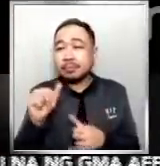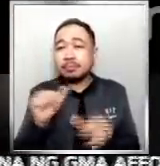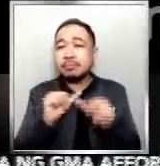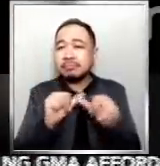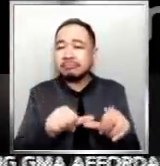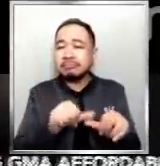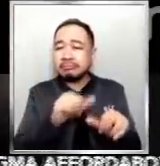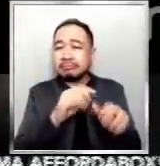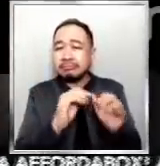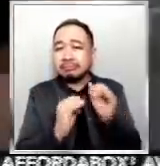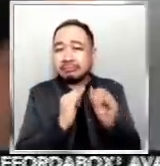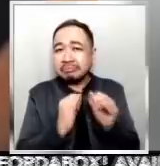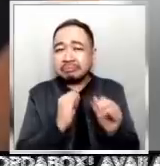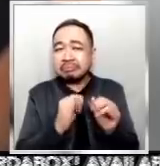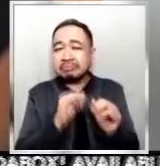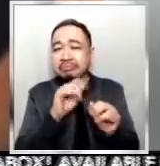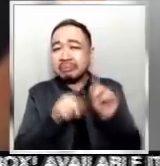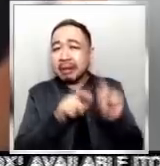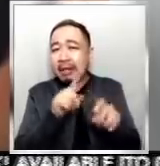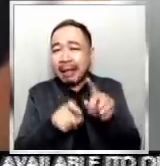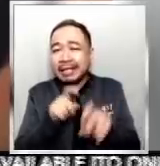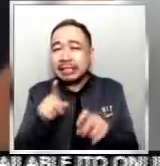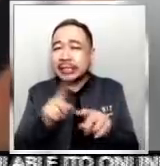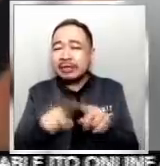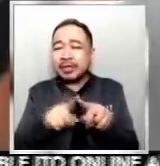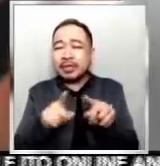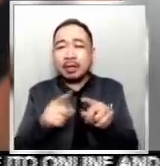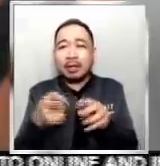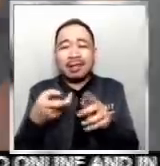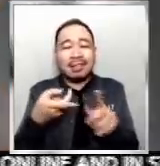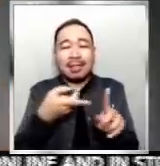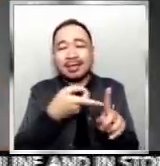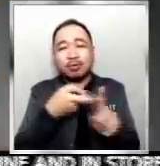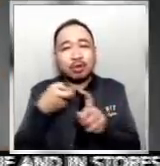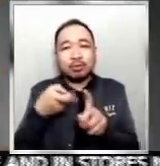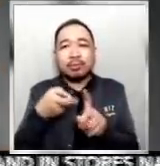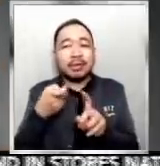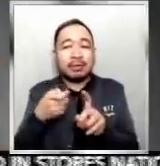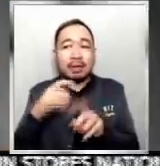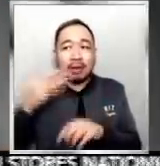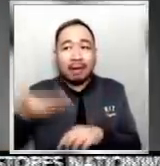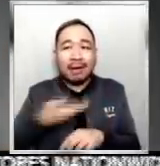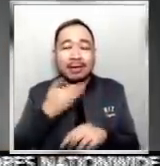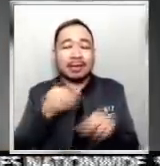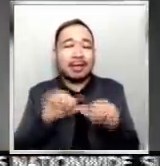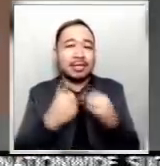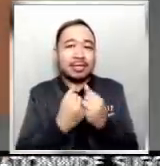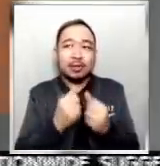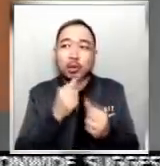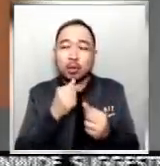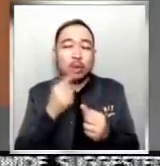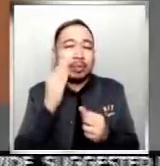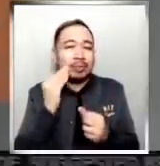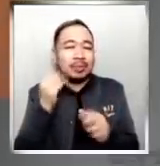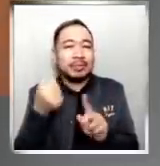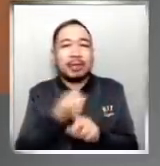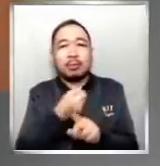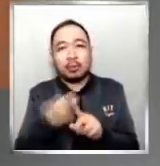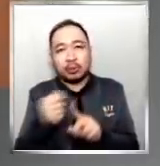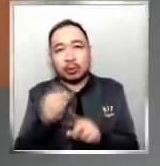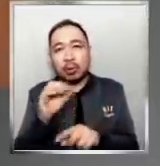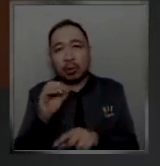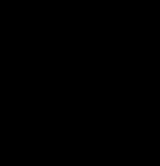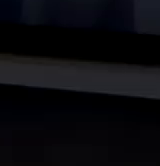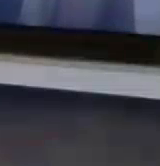mga recruitment agencies na mga inabusong Pinay workers. JP Soriano, Nakatuto, 24